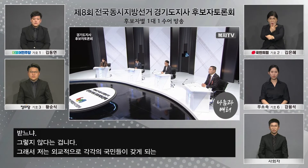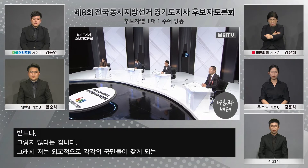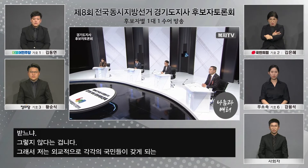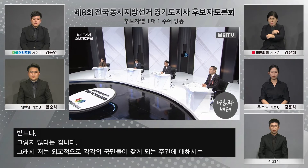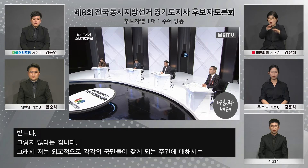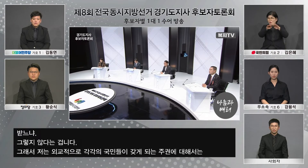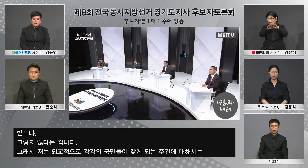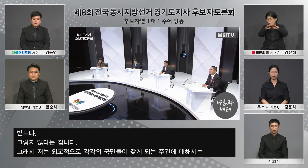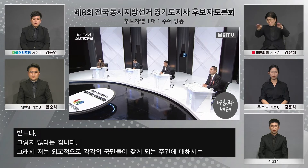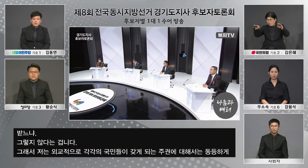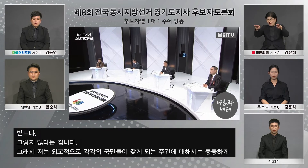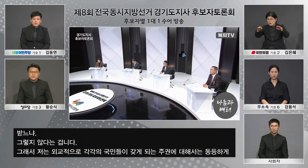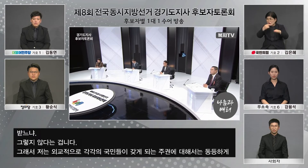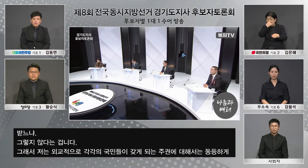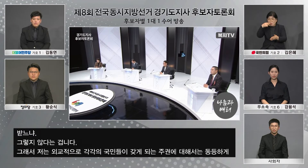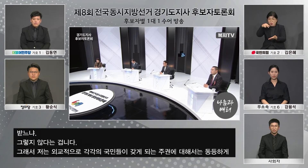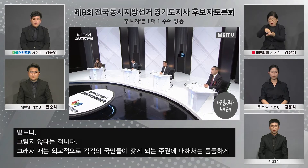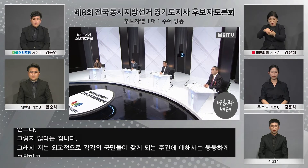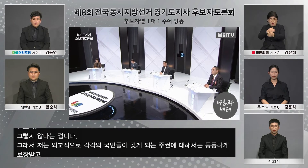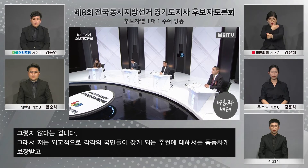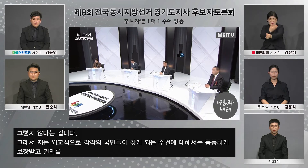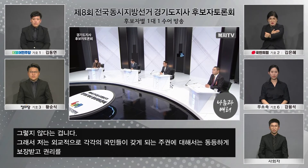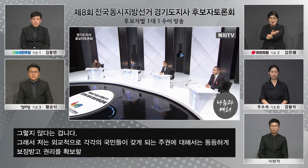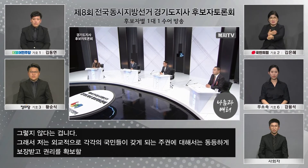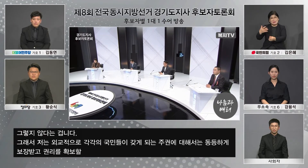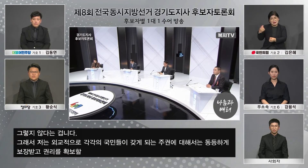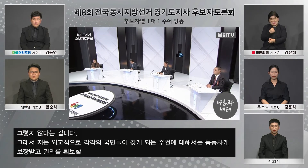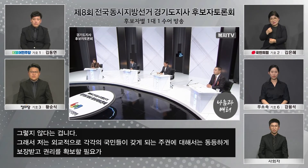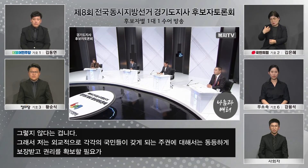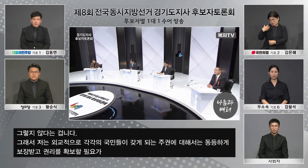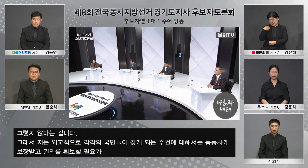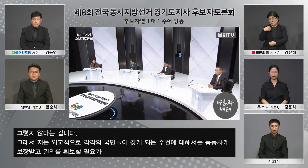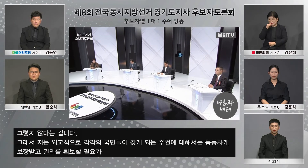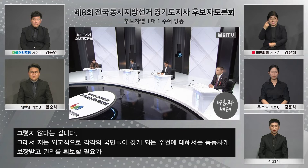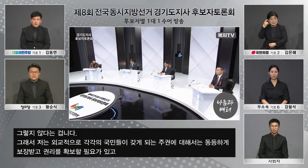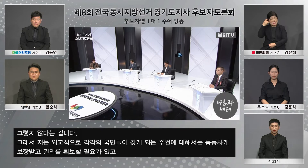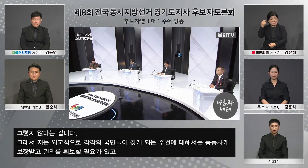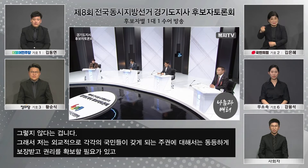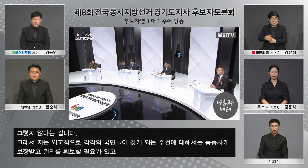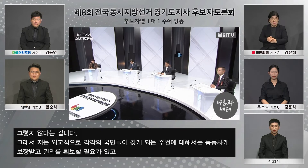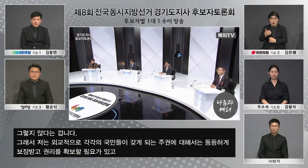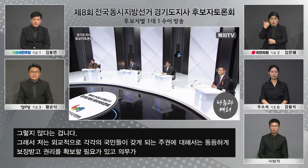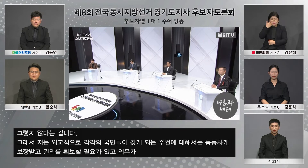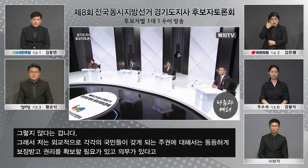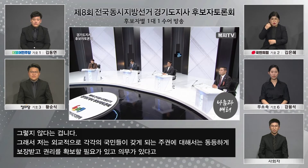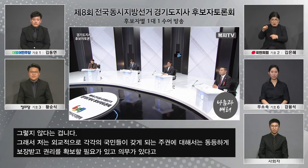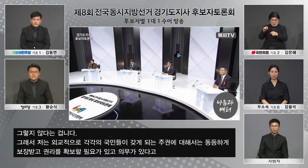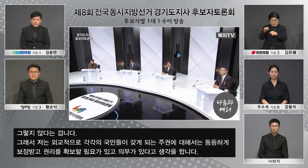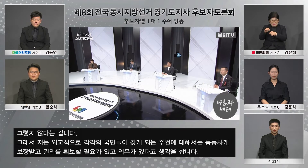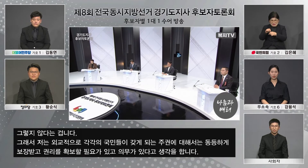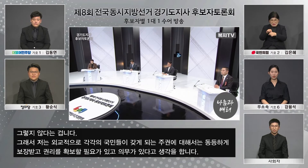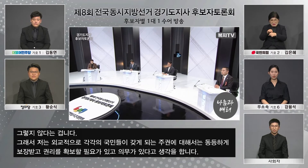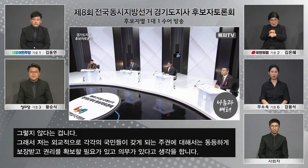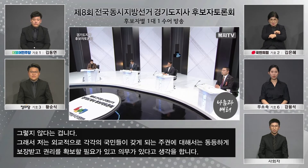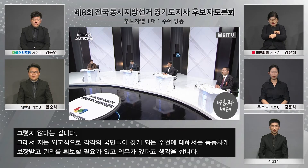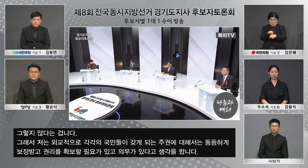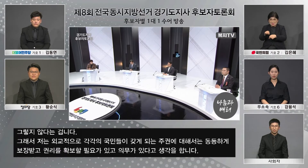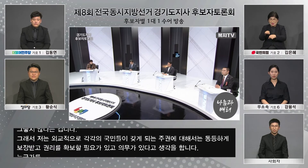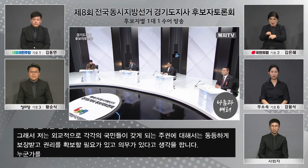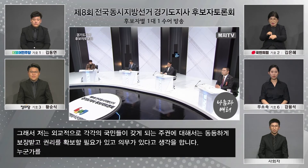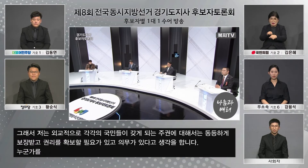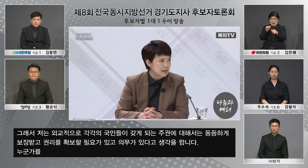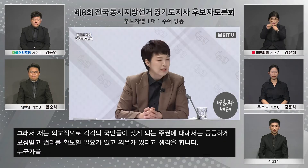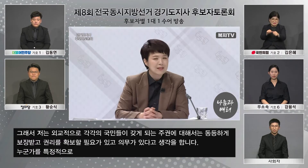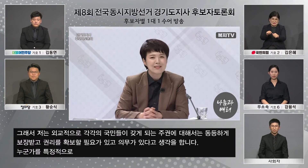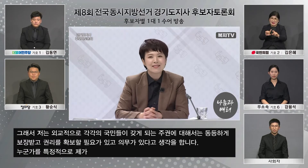보장받고 권리를 확보할 필요가 있고 의무가 있다고 생각하는 것입니다. 누군가를 특정적으로 제가 지목을 한